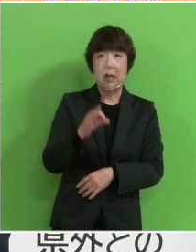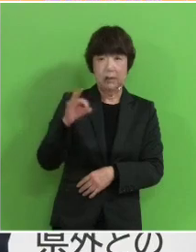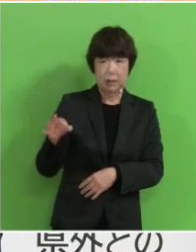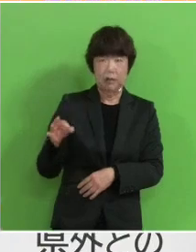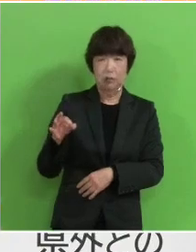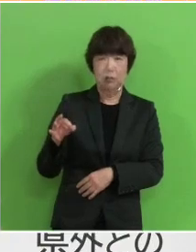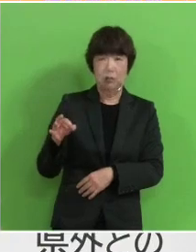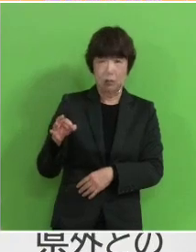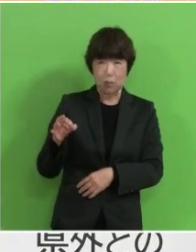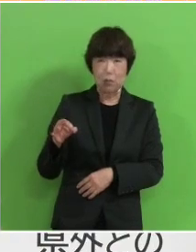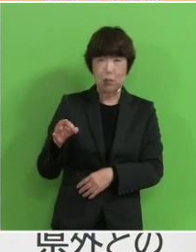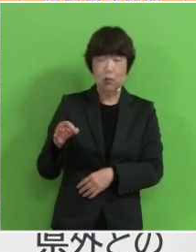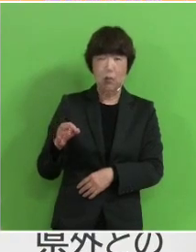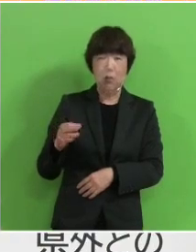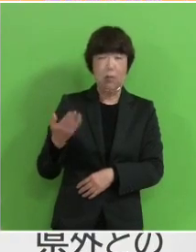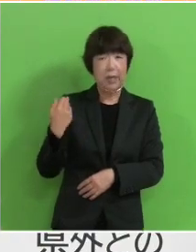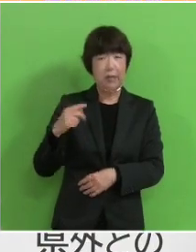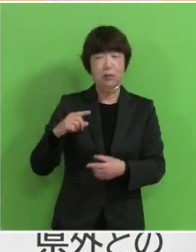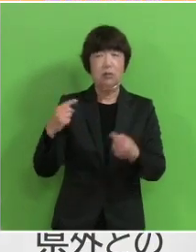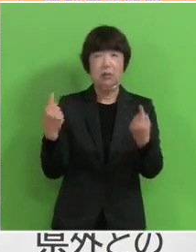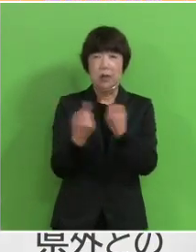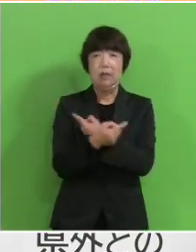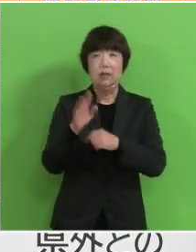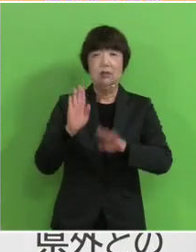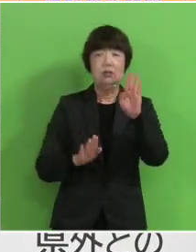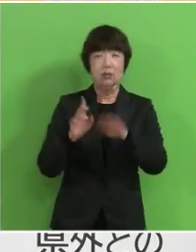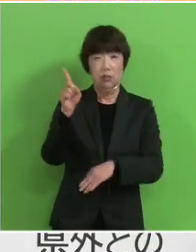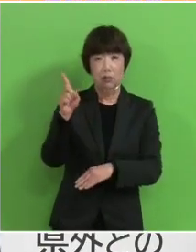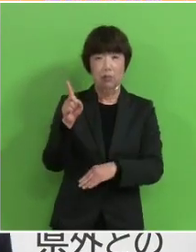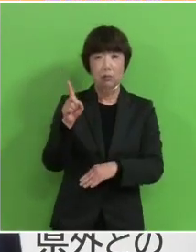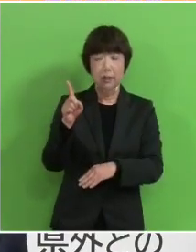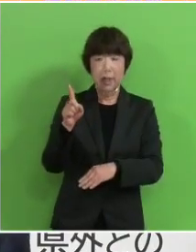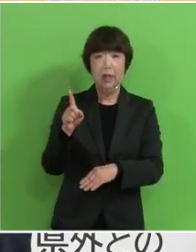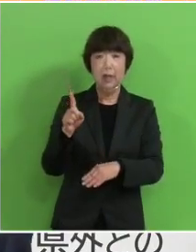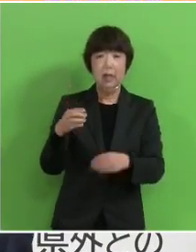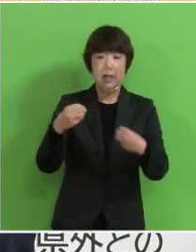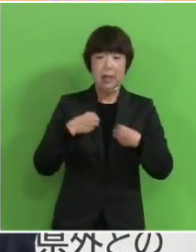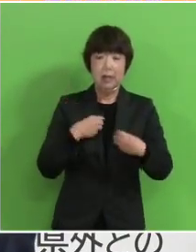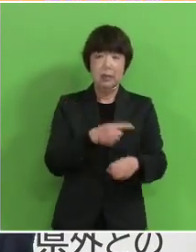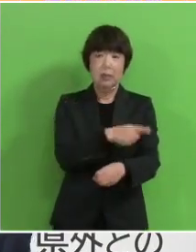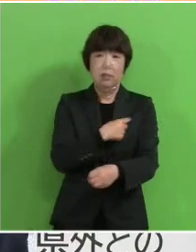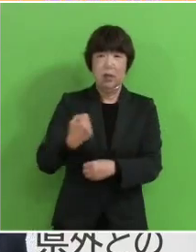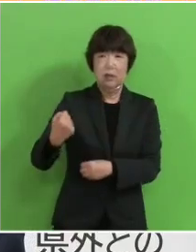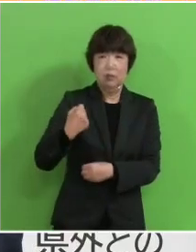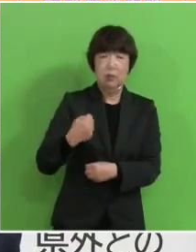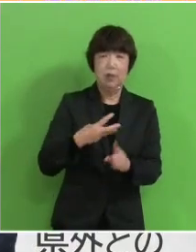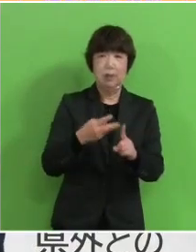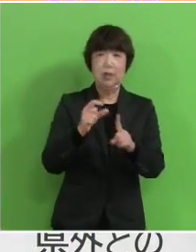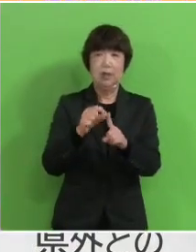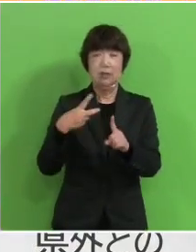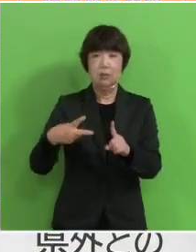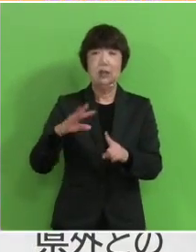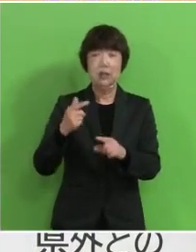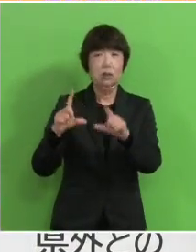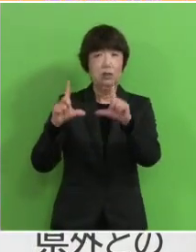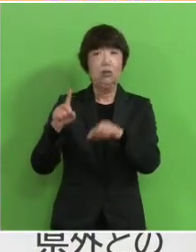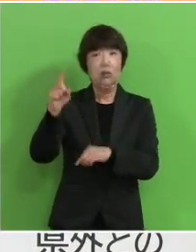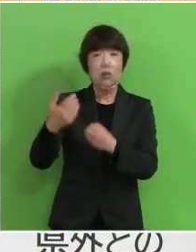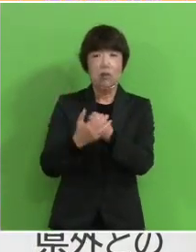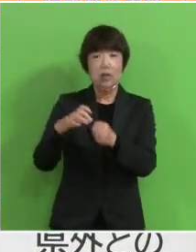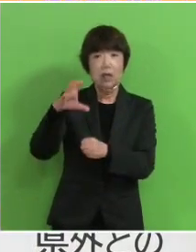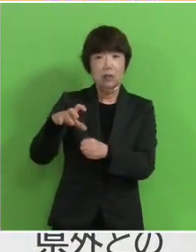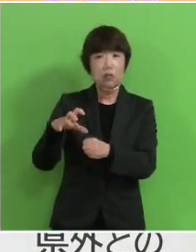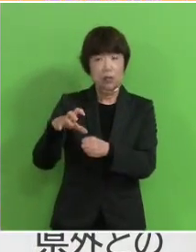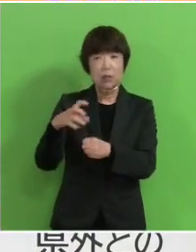かなりの置き換わりが住んでましたが置き換わりが住んでいる感染力が強いと言われていますが東京都ちょっと保健所がどこまで